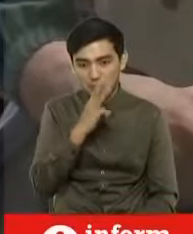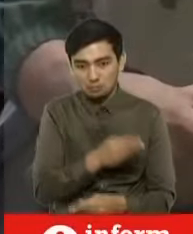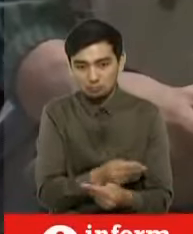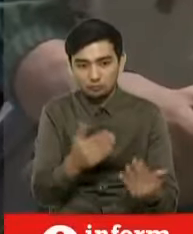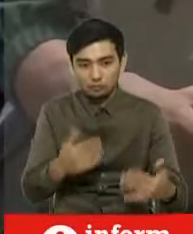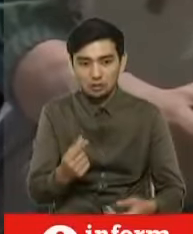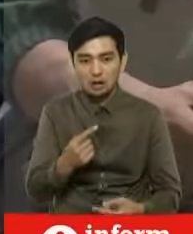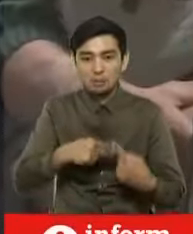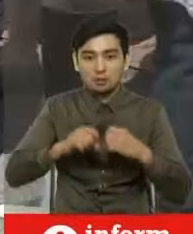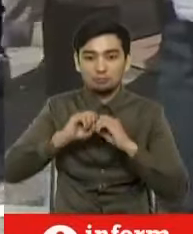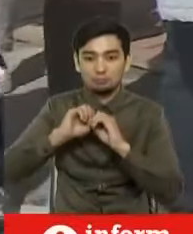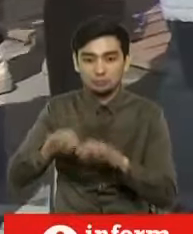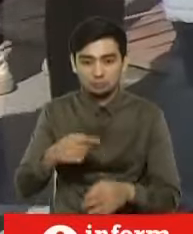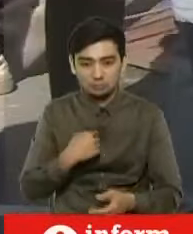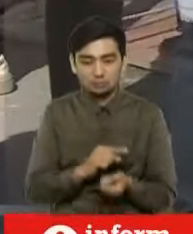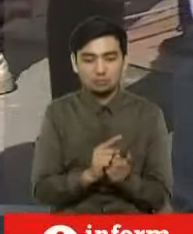кәсіпкерлер бұнымен келіспейді. Олар өздеріне бөлінген қаражатпен салық төлеген, жалақы берген. Егер қаражатты қайтарар болсақ,